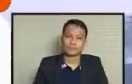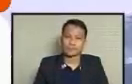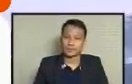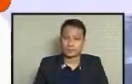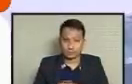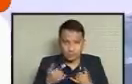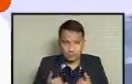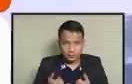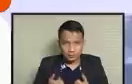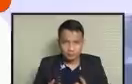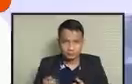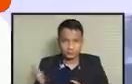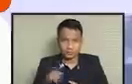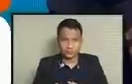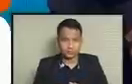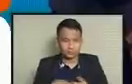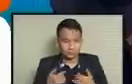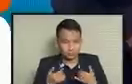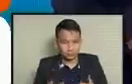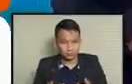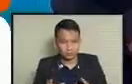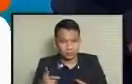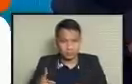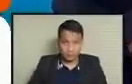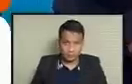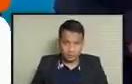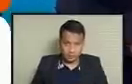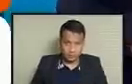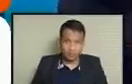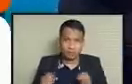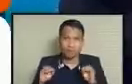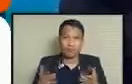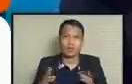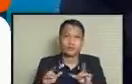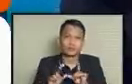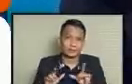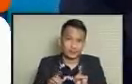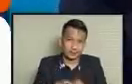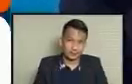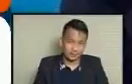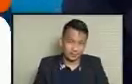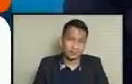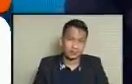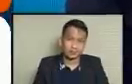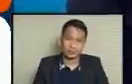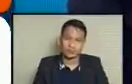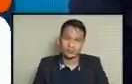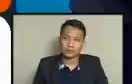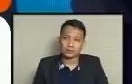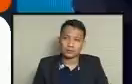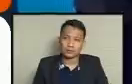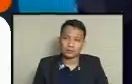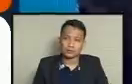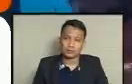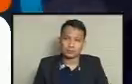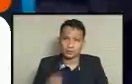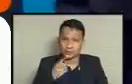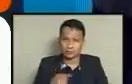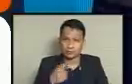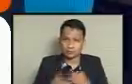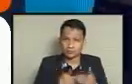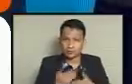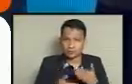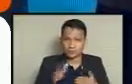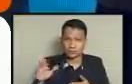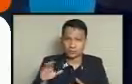At ngayon, sir, nag-duty sila at may baril nang wala pa pong lisensya. At sinasabi sa kanila, pinaprocess na po